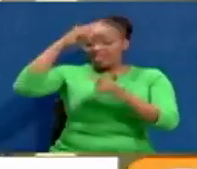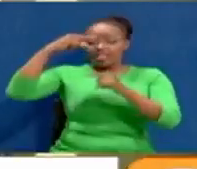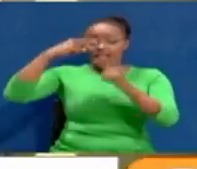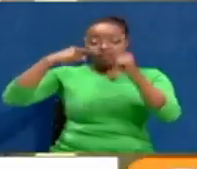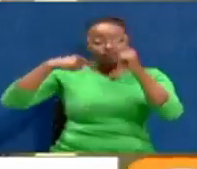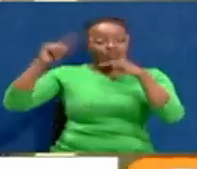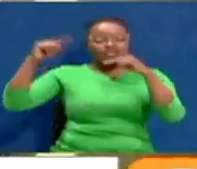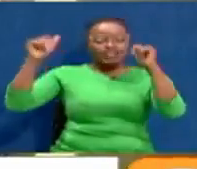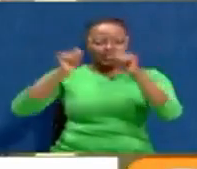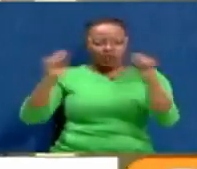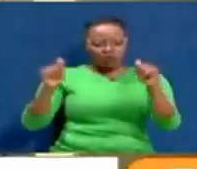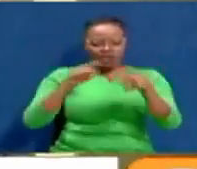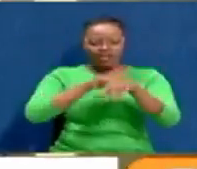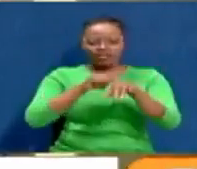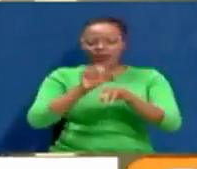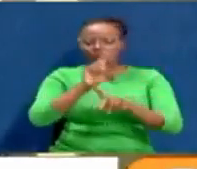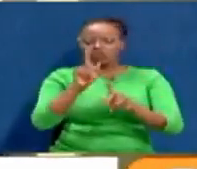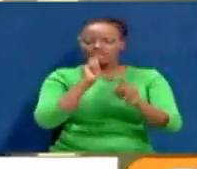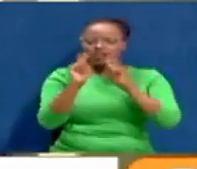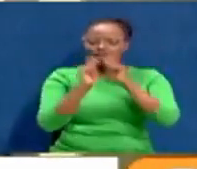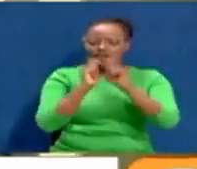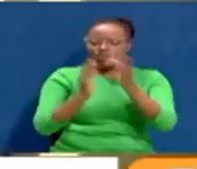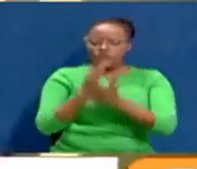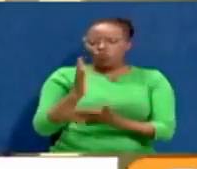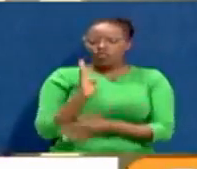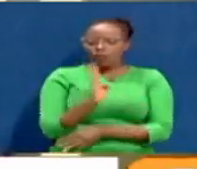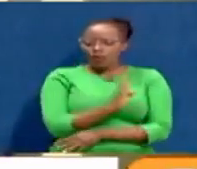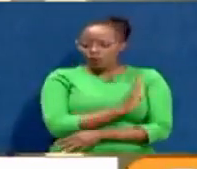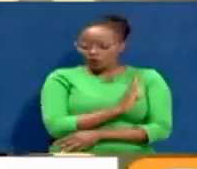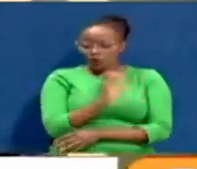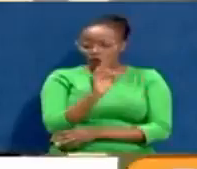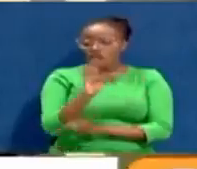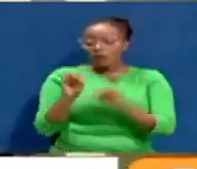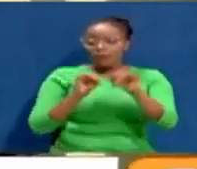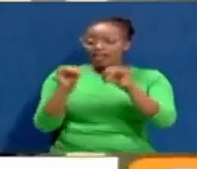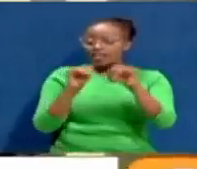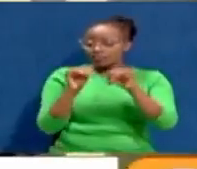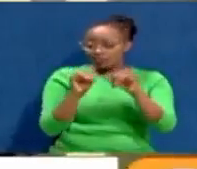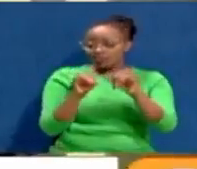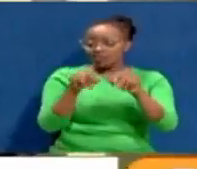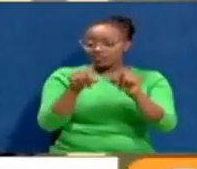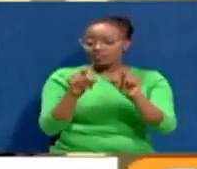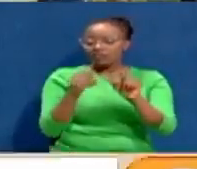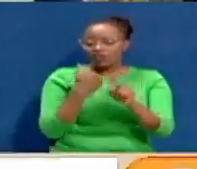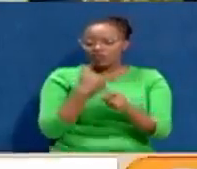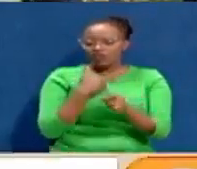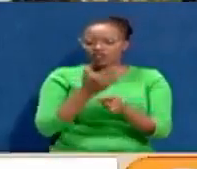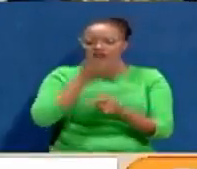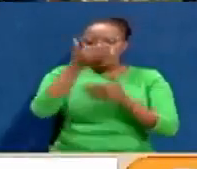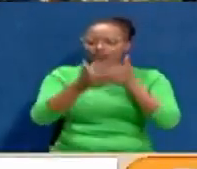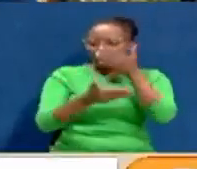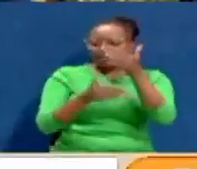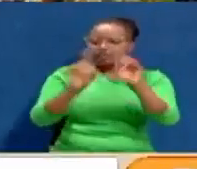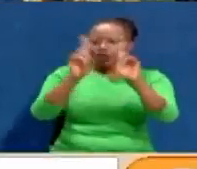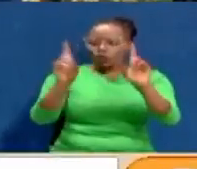na pia wakati akiojiwa na wana board, wana kamati wa shule, alikuwa anajibu